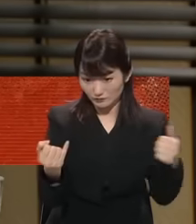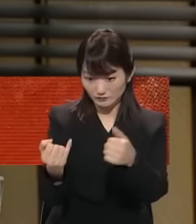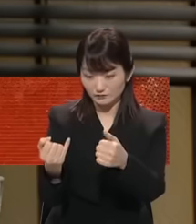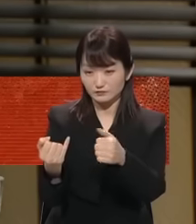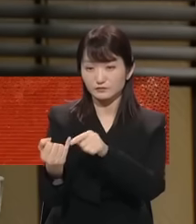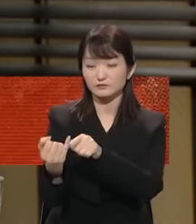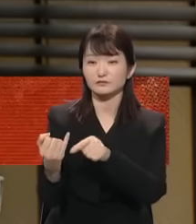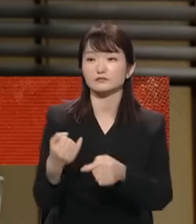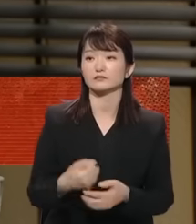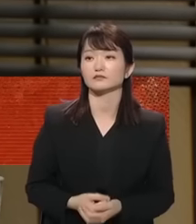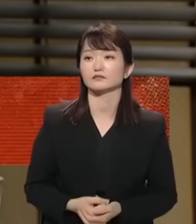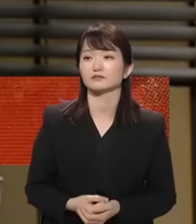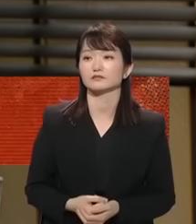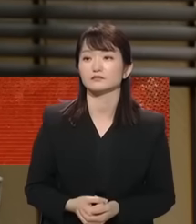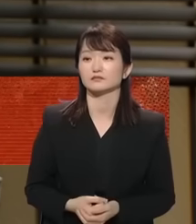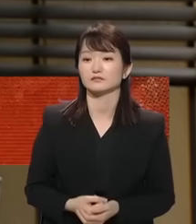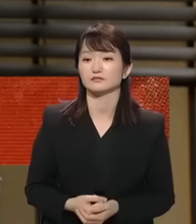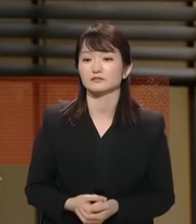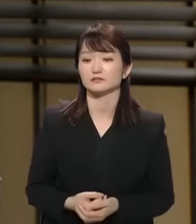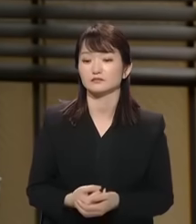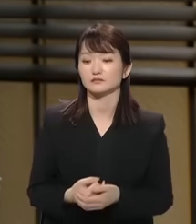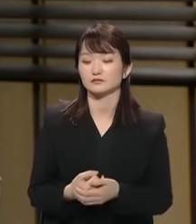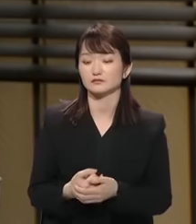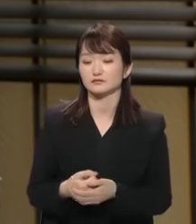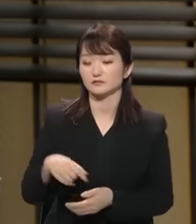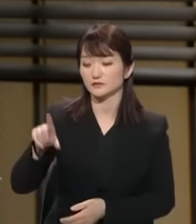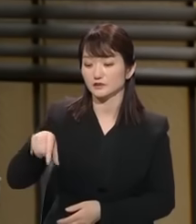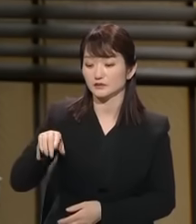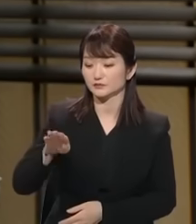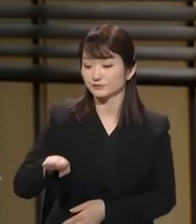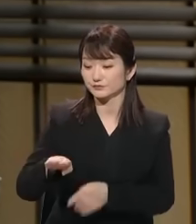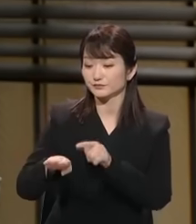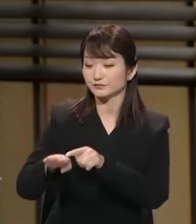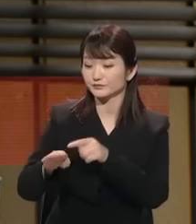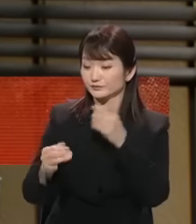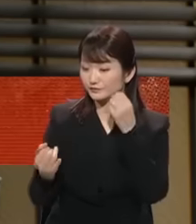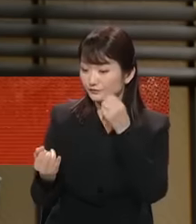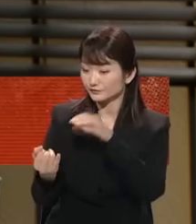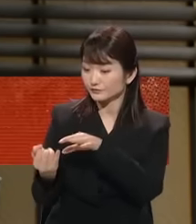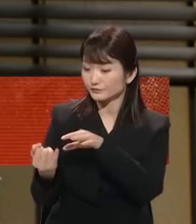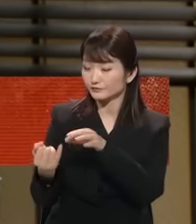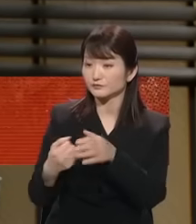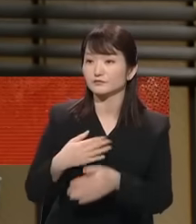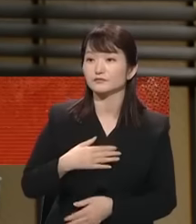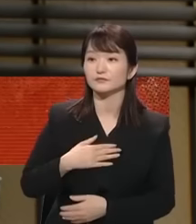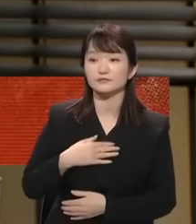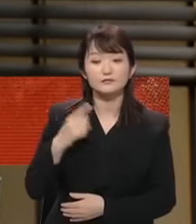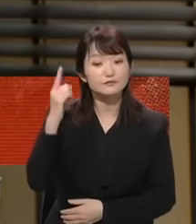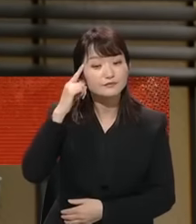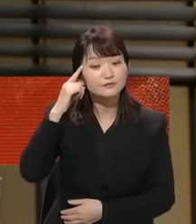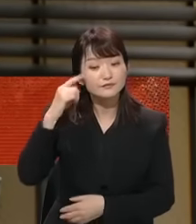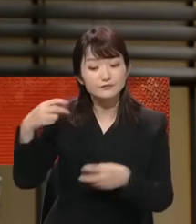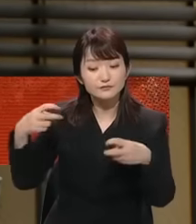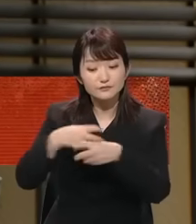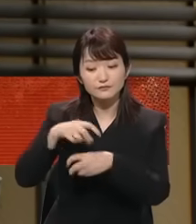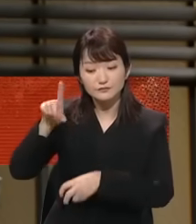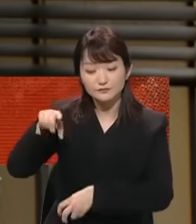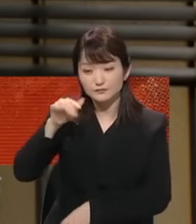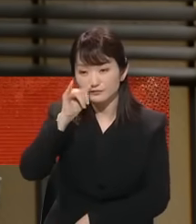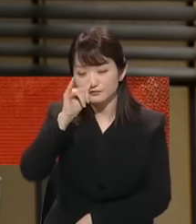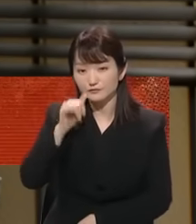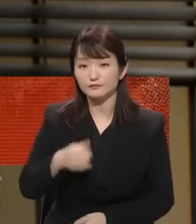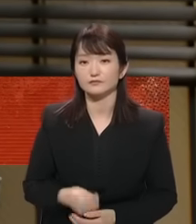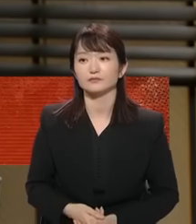그래서 아 개찰 와서 카드 찍으세요라고 얘기를 하니까 갑자기 아 내 휴대전화에 교통 가드 기능이 있어요 그래서 줬답니다